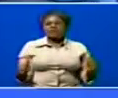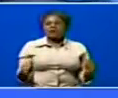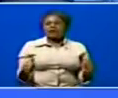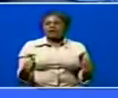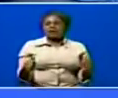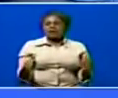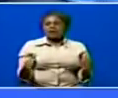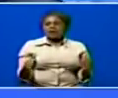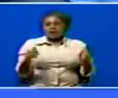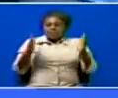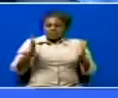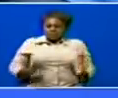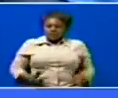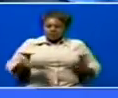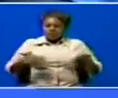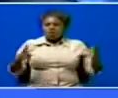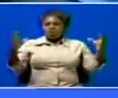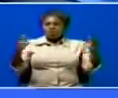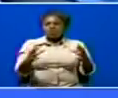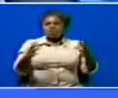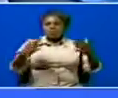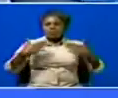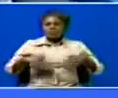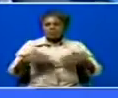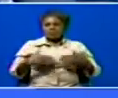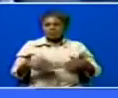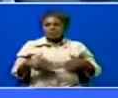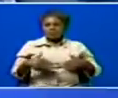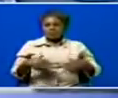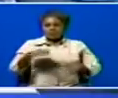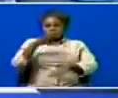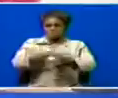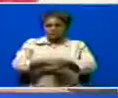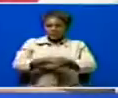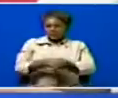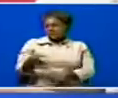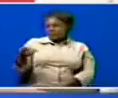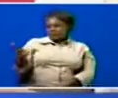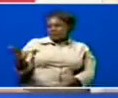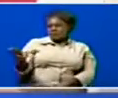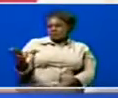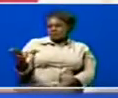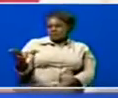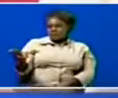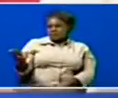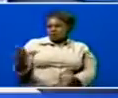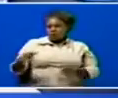kwa mtu au kikundi cha watu kuchukua silaha bunduki